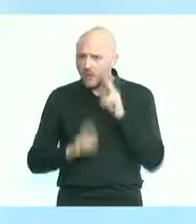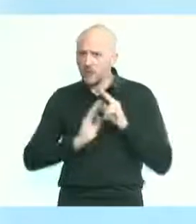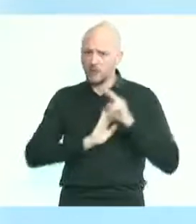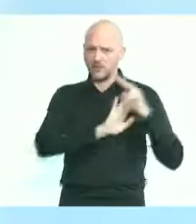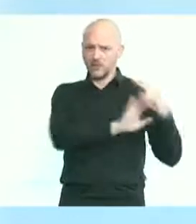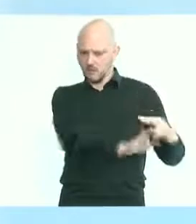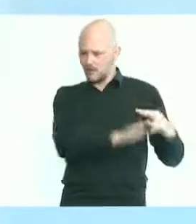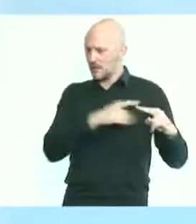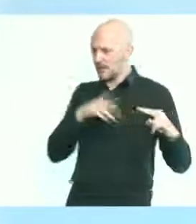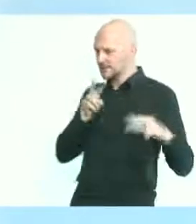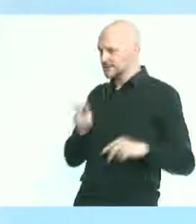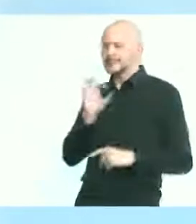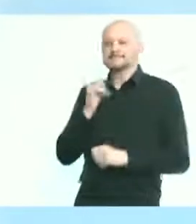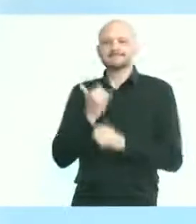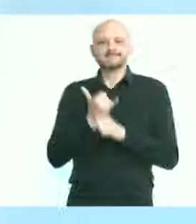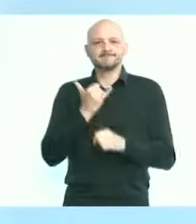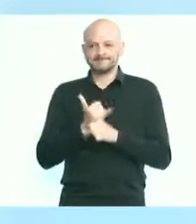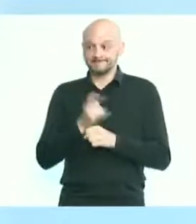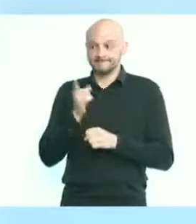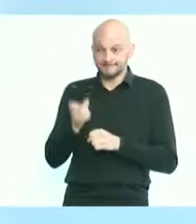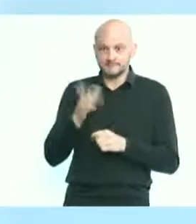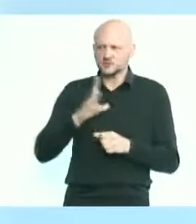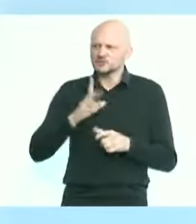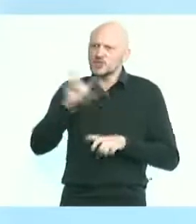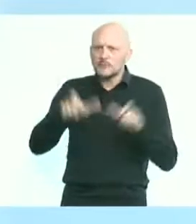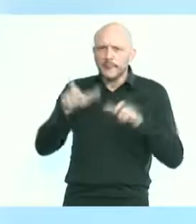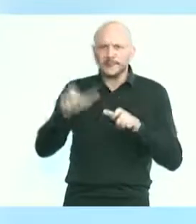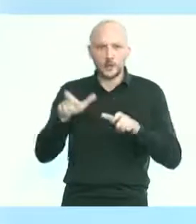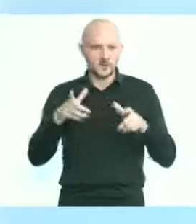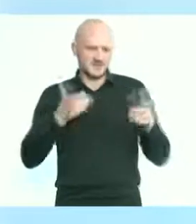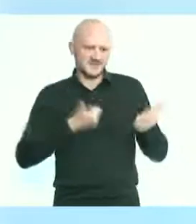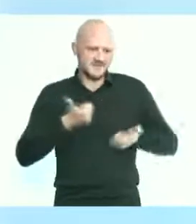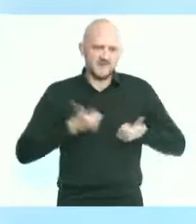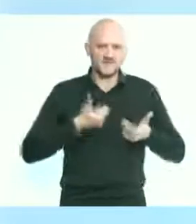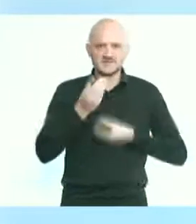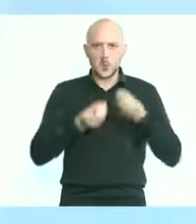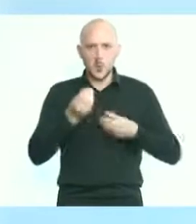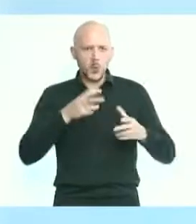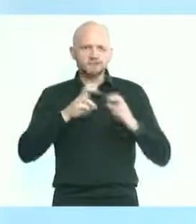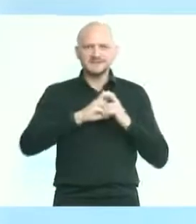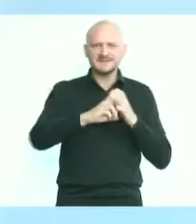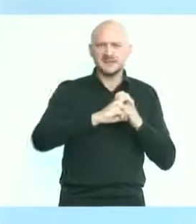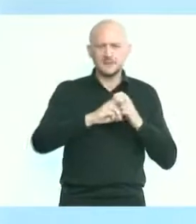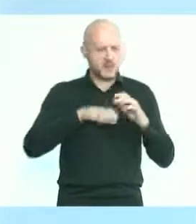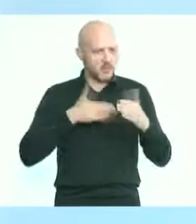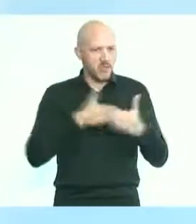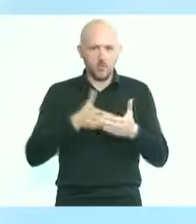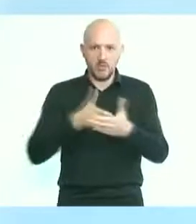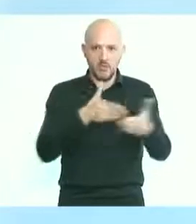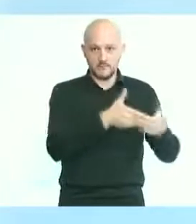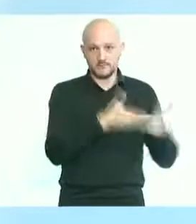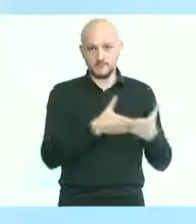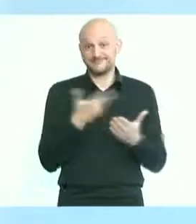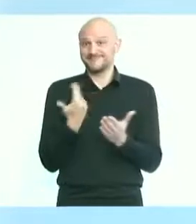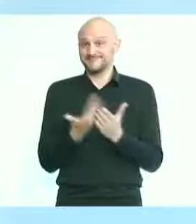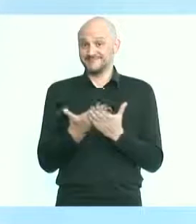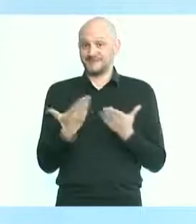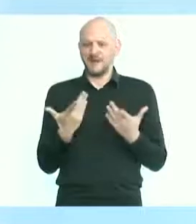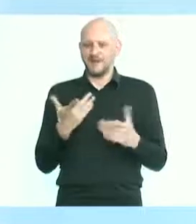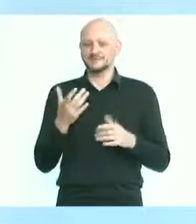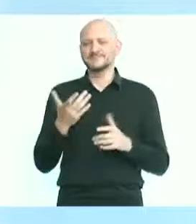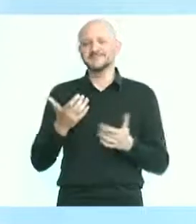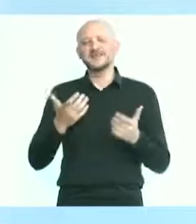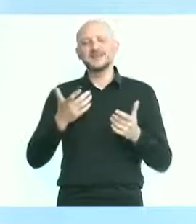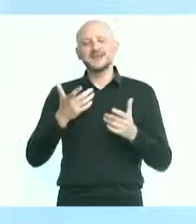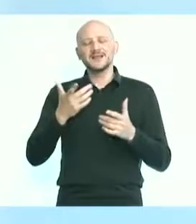dans sa liberté de déplacement ou d'accès à des services. C'est tout le sens du projet des ambassadeurs de l'accessibilité que nous lançons aujourd'hui avec ma